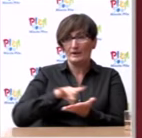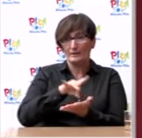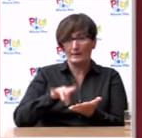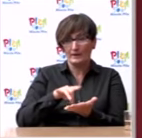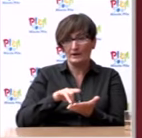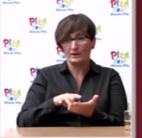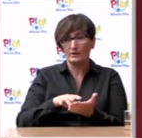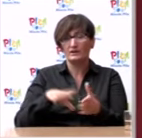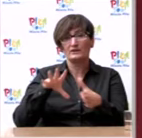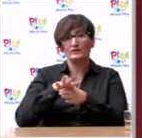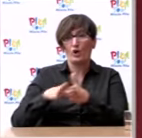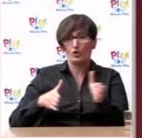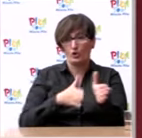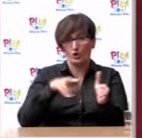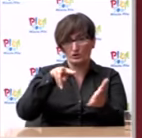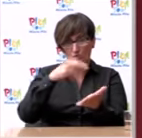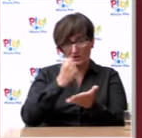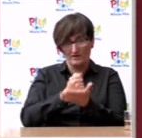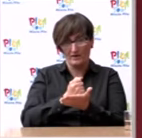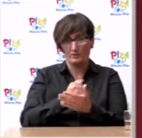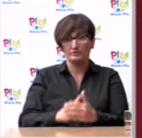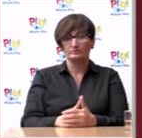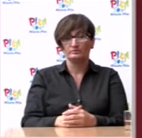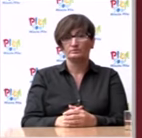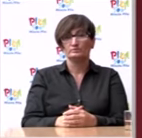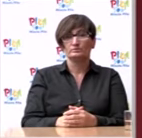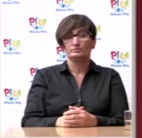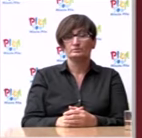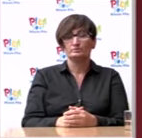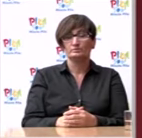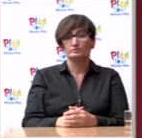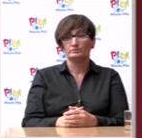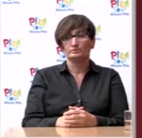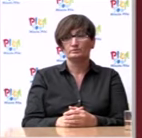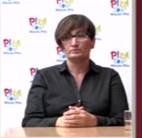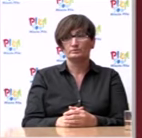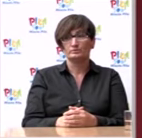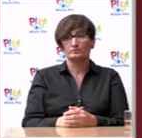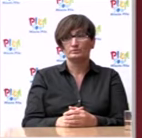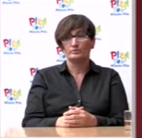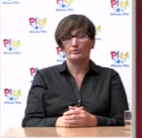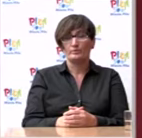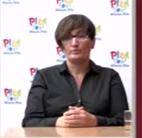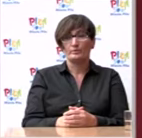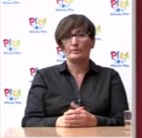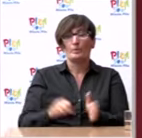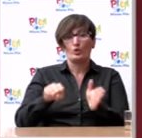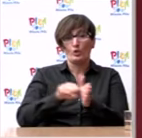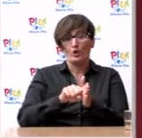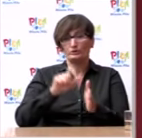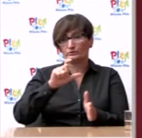w drodze uchwały zalicza Rada Miasta do czasu, dopóki